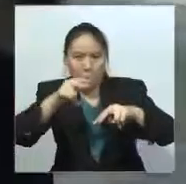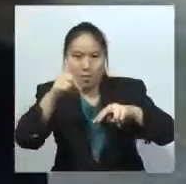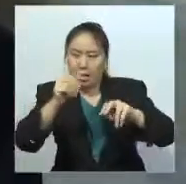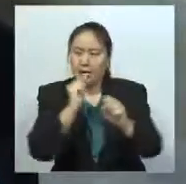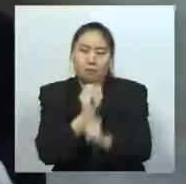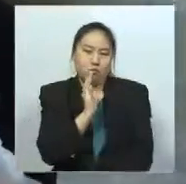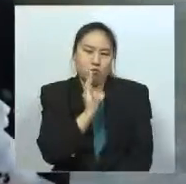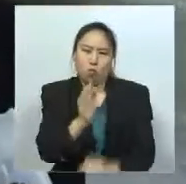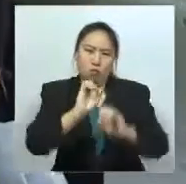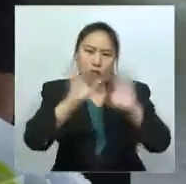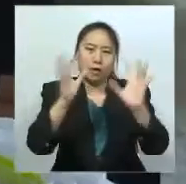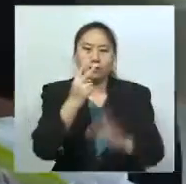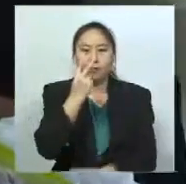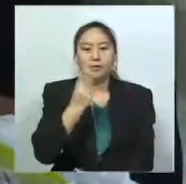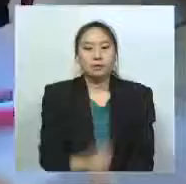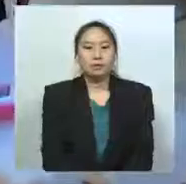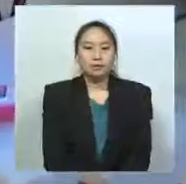อบได้ไปฟังเสียงกันค่ะ